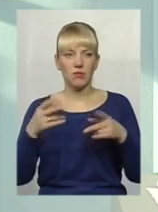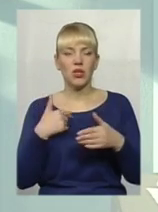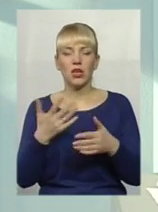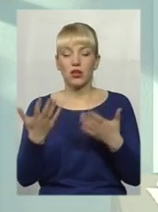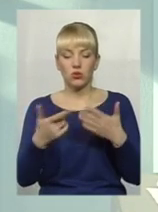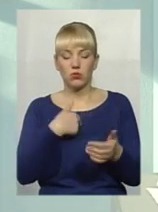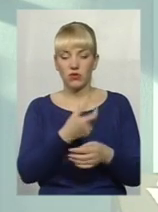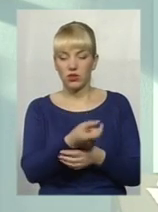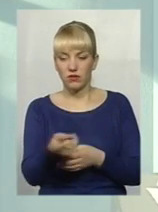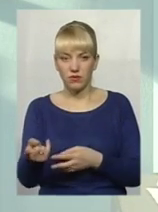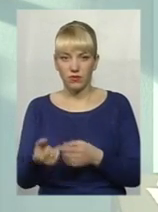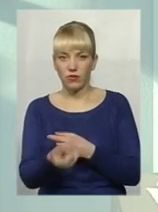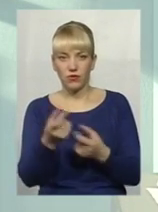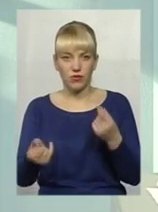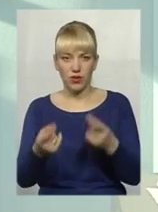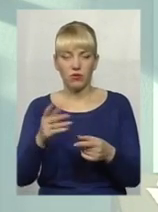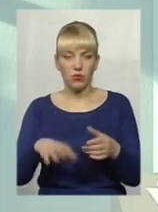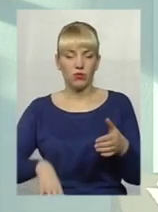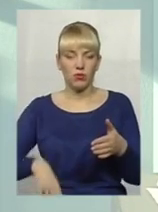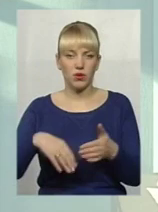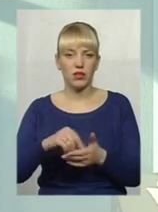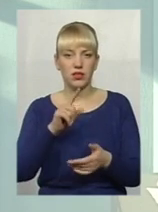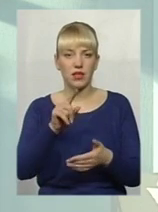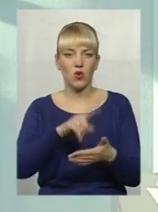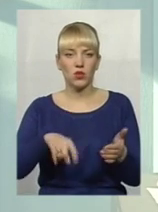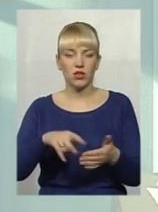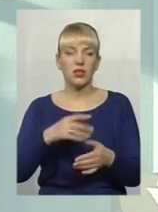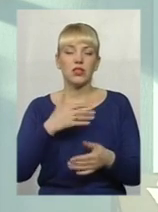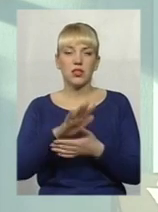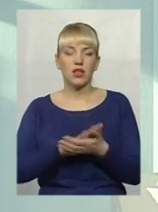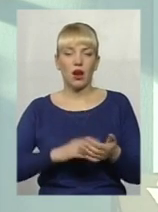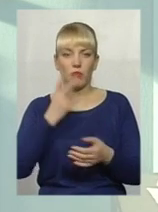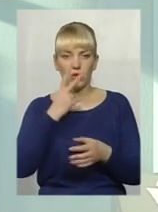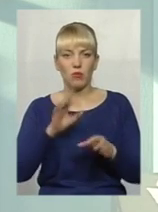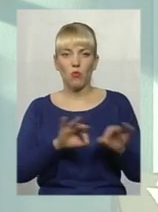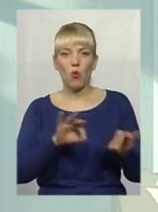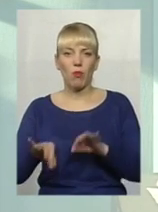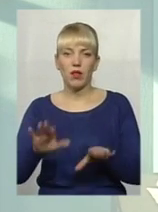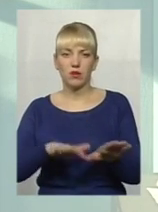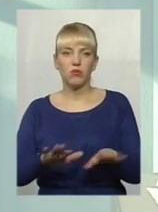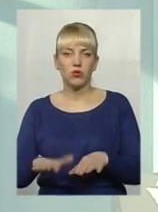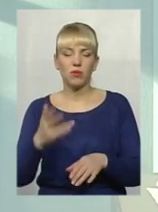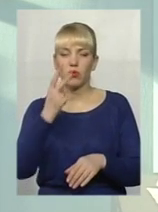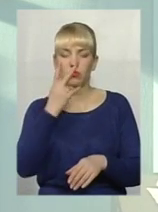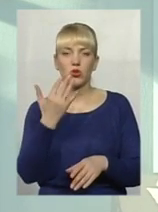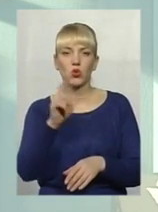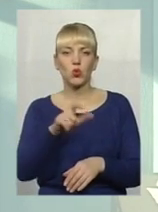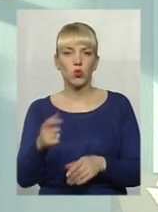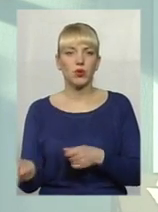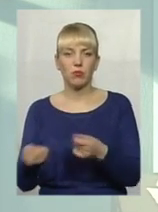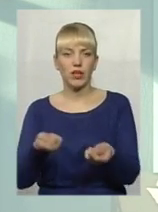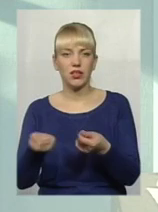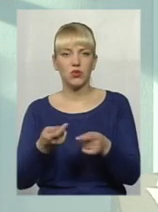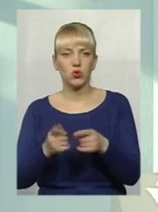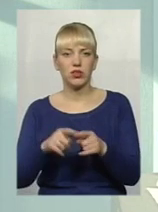проплатимо утилізацію їх. Надалі проведемо ці мобільні пункти, подивимося, скільки люди принесуть цих ламп і наскільки